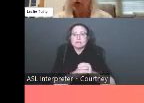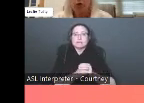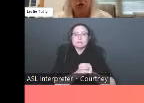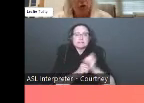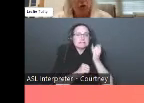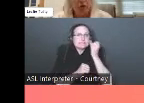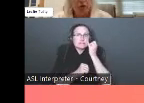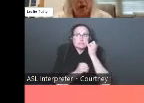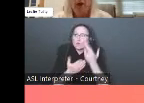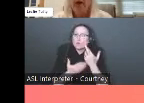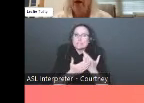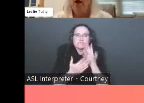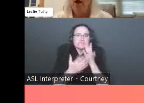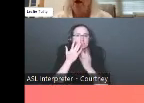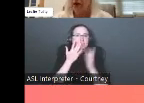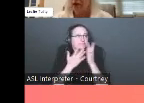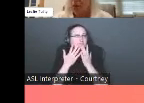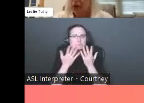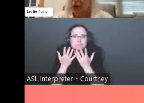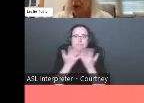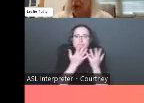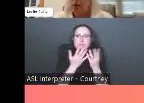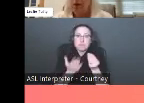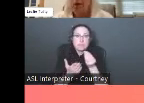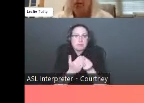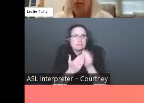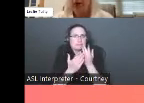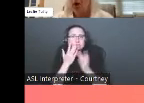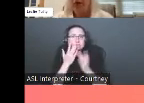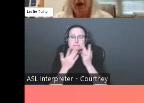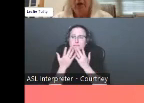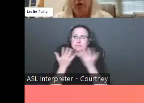maison d'hébergement sont celles qui ont le moins de ressources,